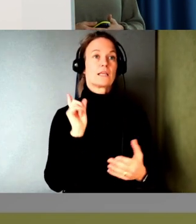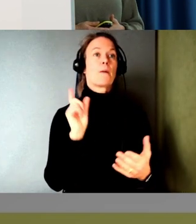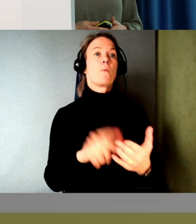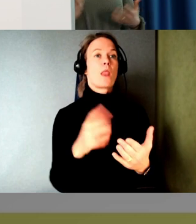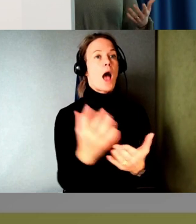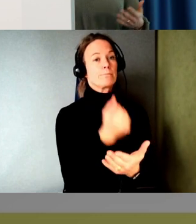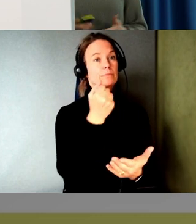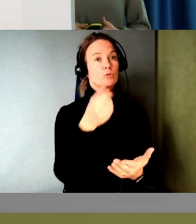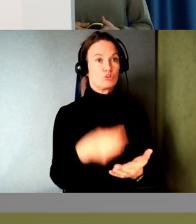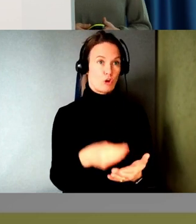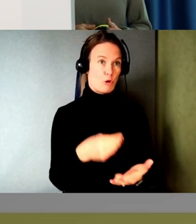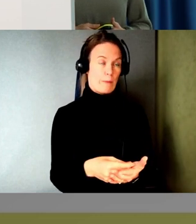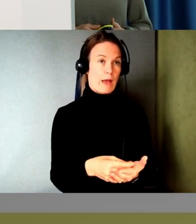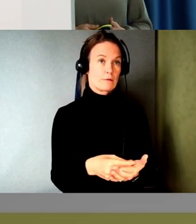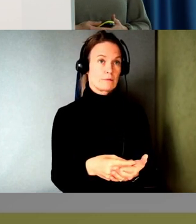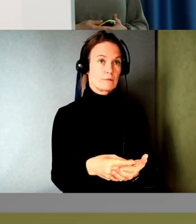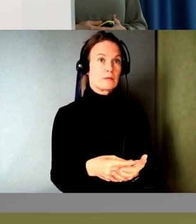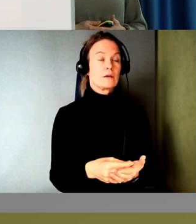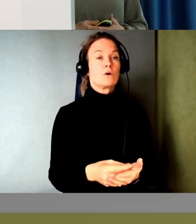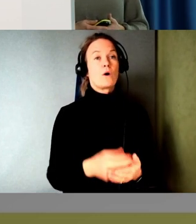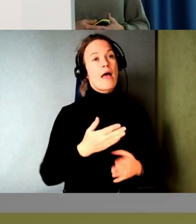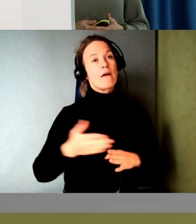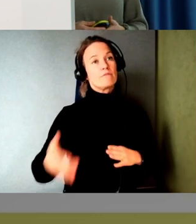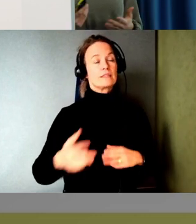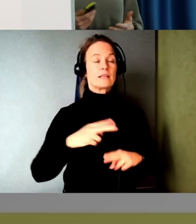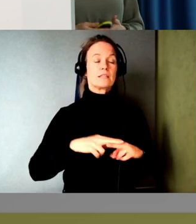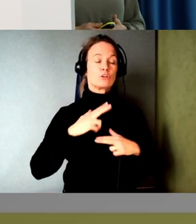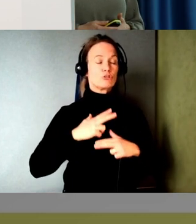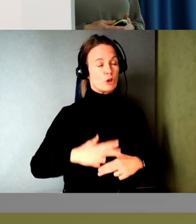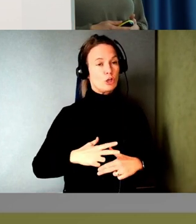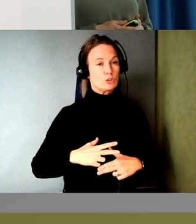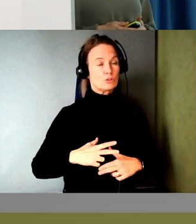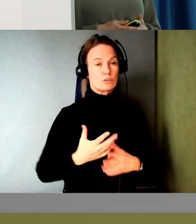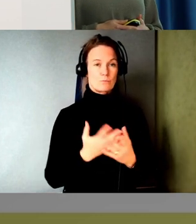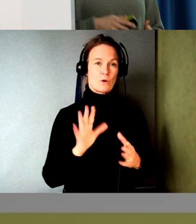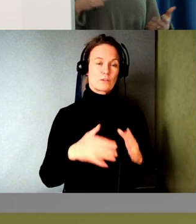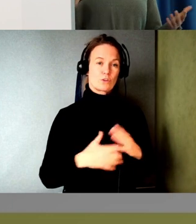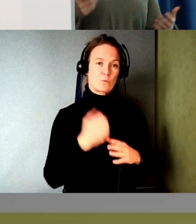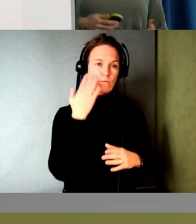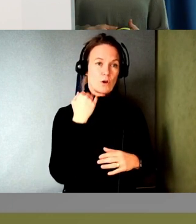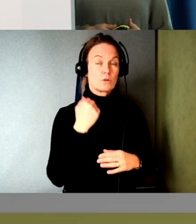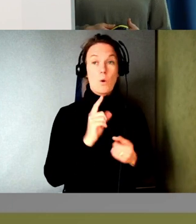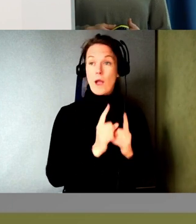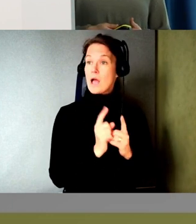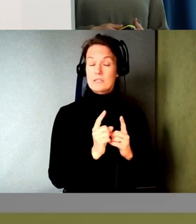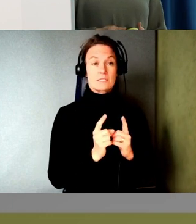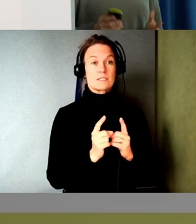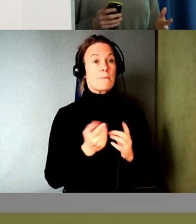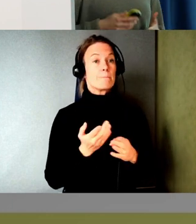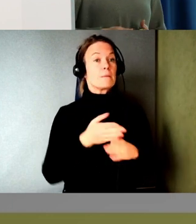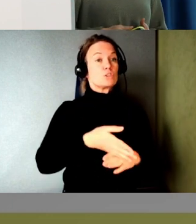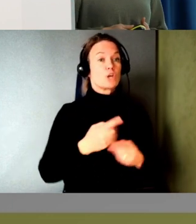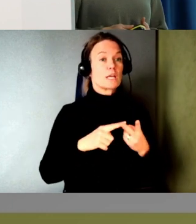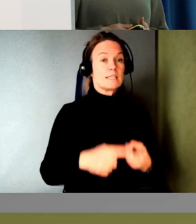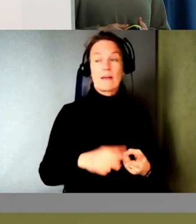Eh den är nöjdare som flera har varit inne på redan eh och kanske också kommer tillbaka en annan gång eller tipsar fler om